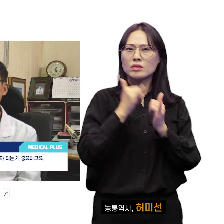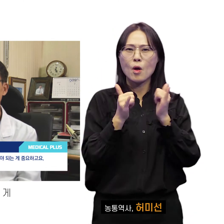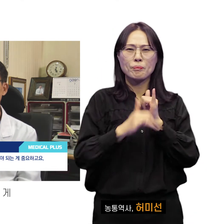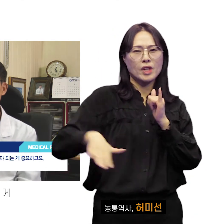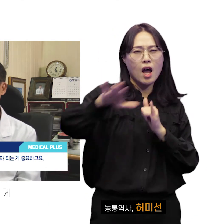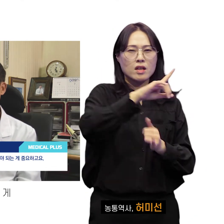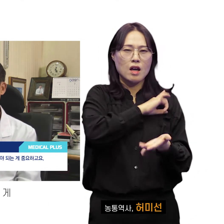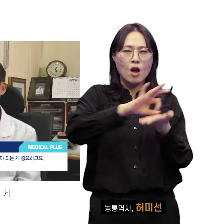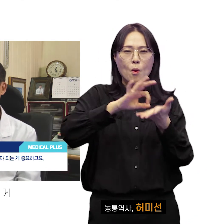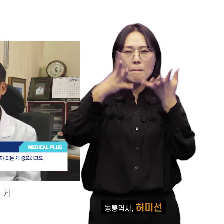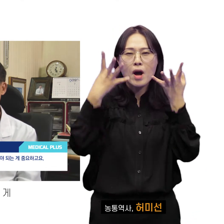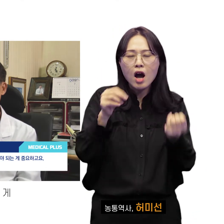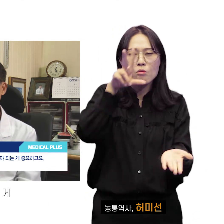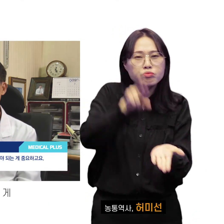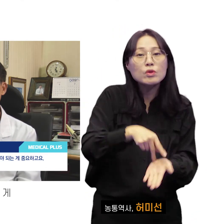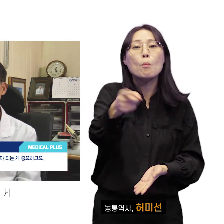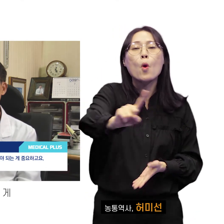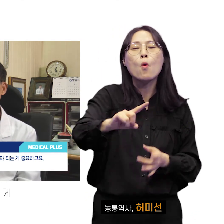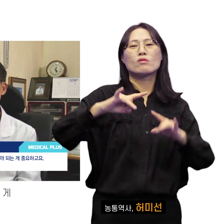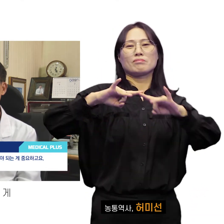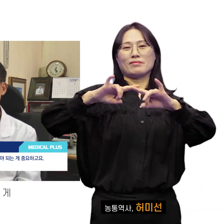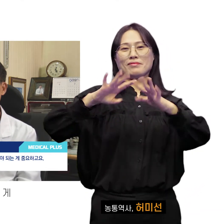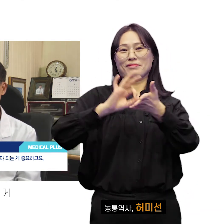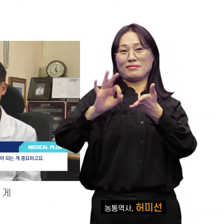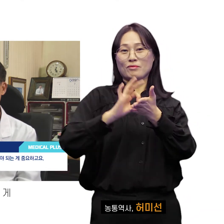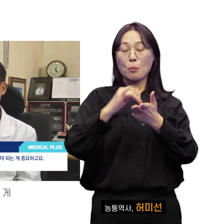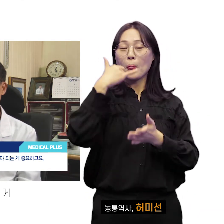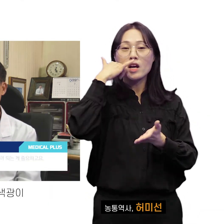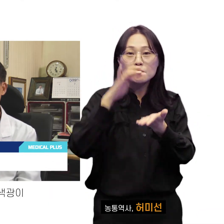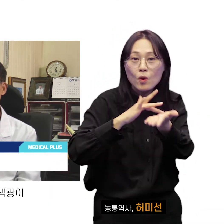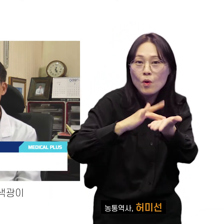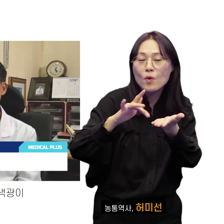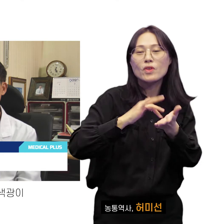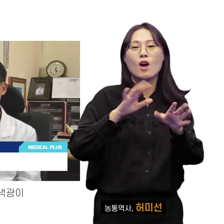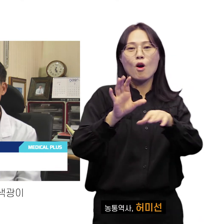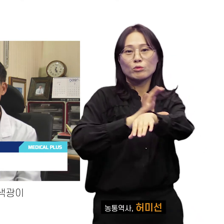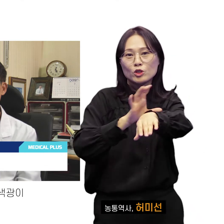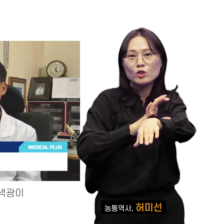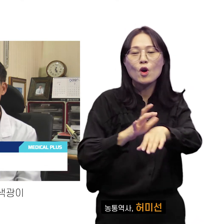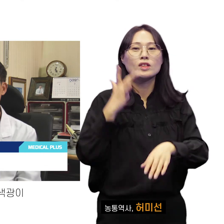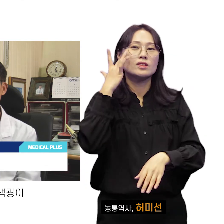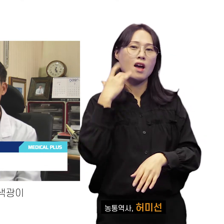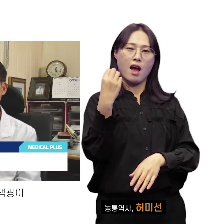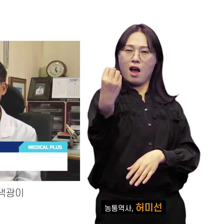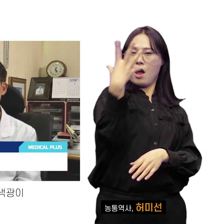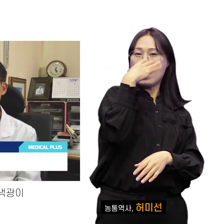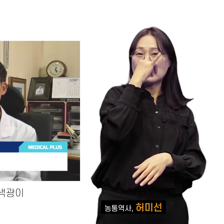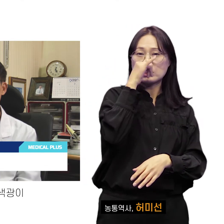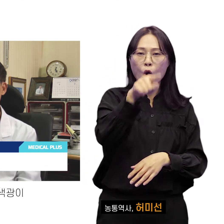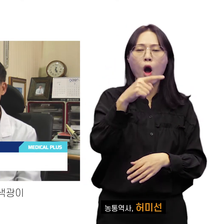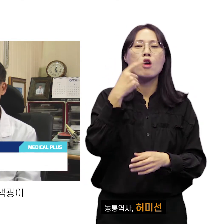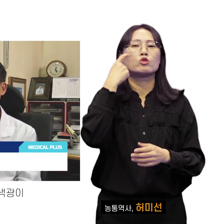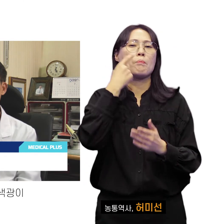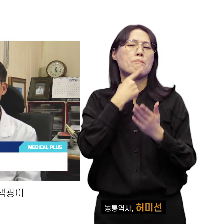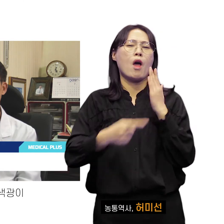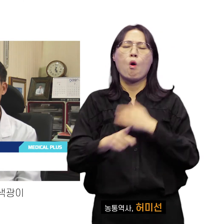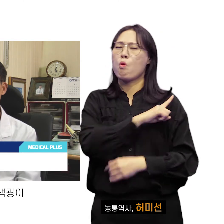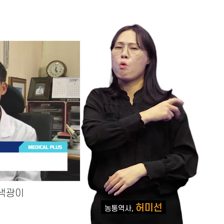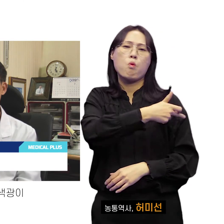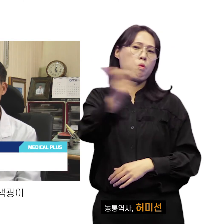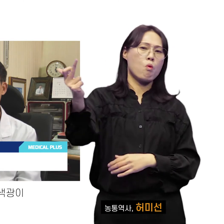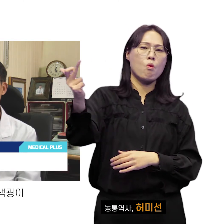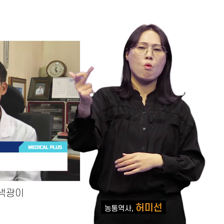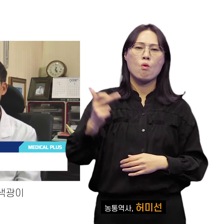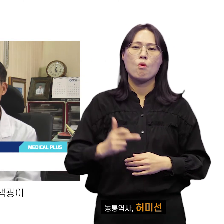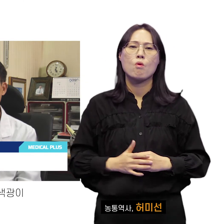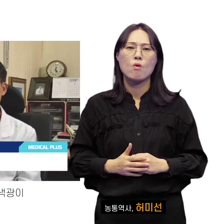또한 현대인들에게 많이 문제가 되는 게 전자기기 사용입니다. 핸드폰이나 컴퓨터로부터 나오는 청색광이